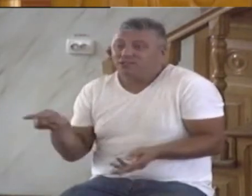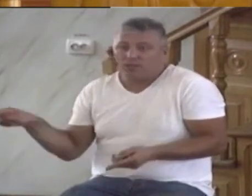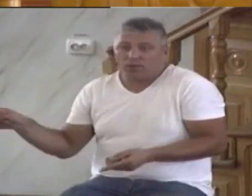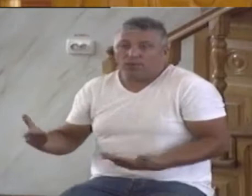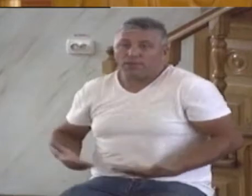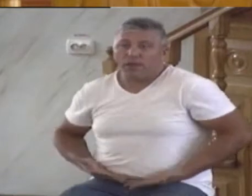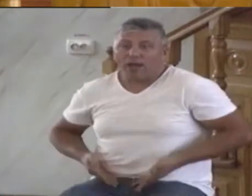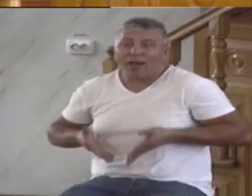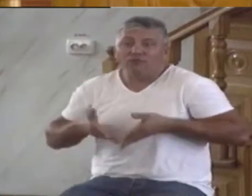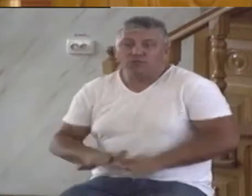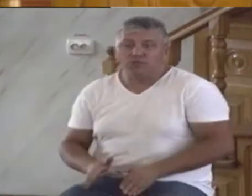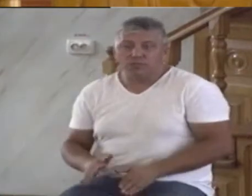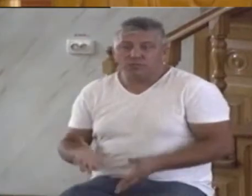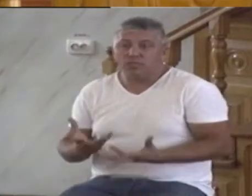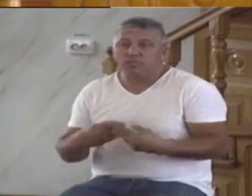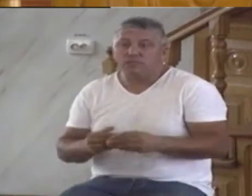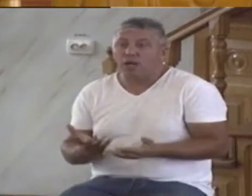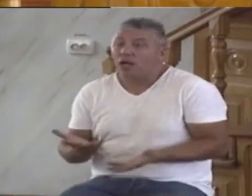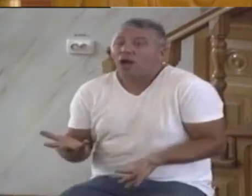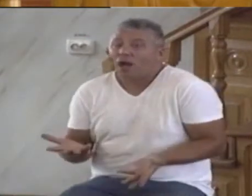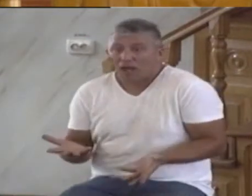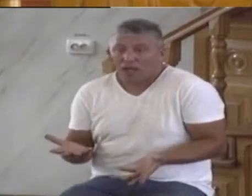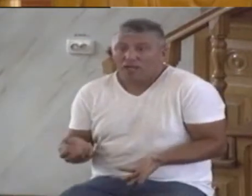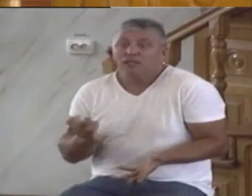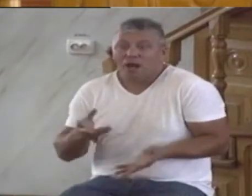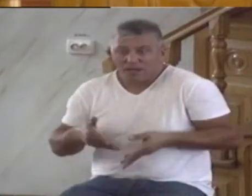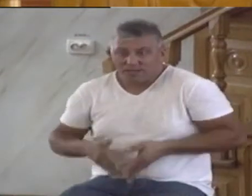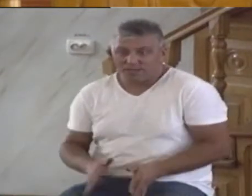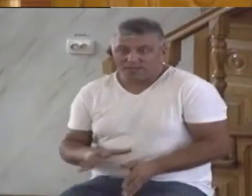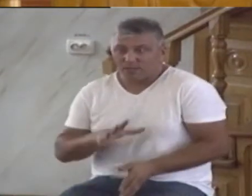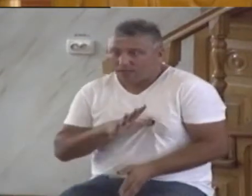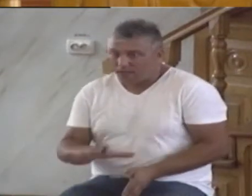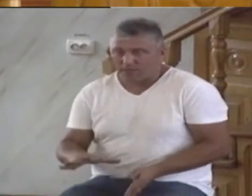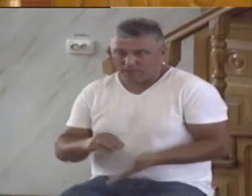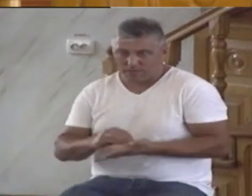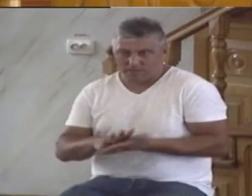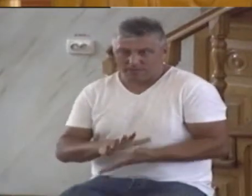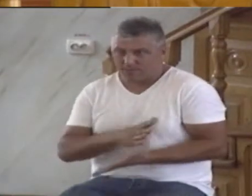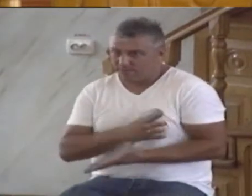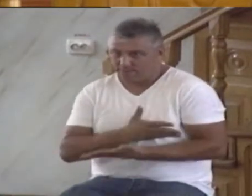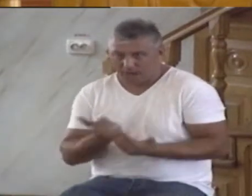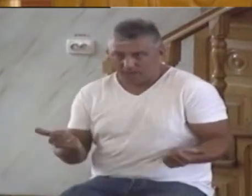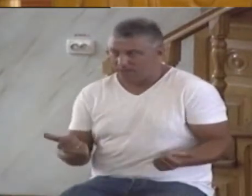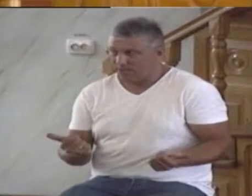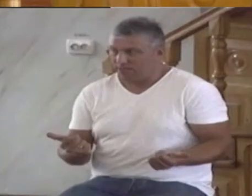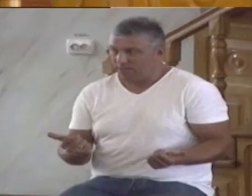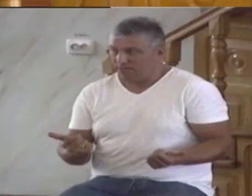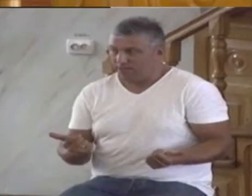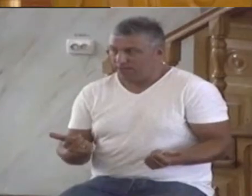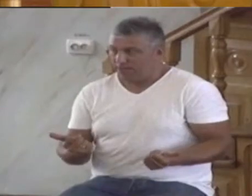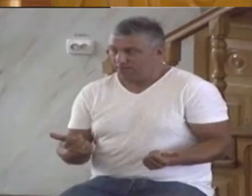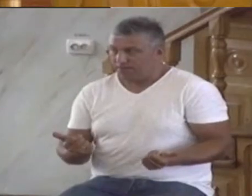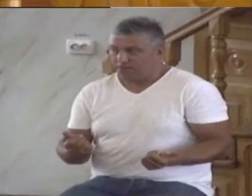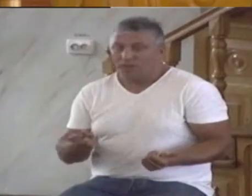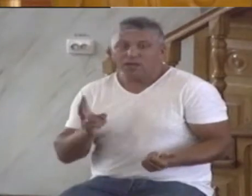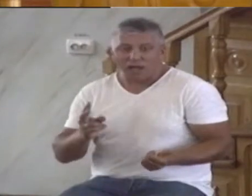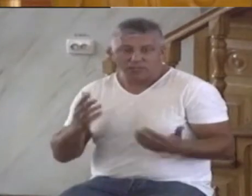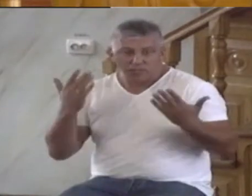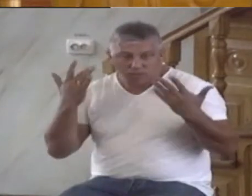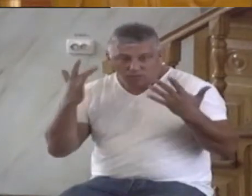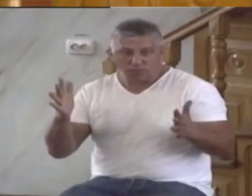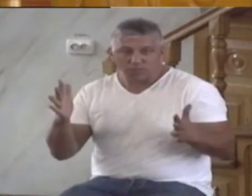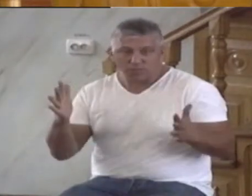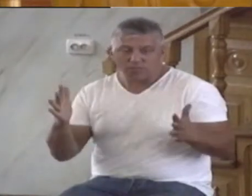семье, то есть и как он родился, со знамениями и чудесами, как это